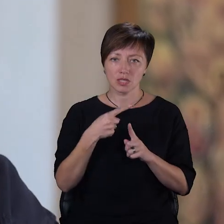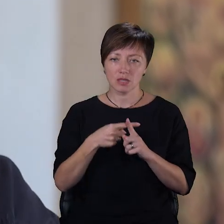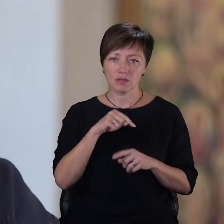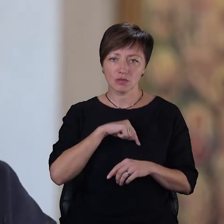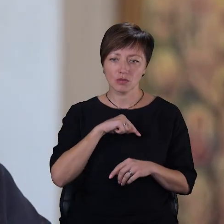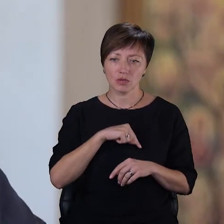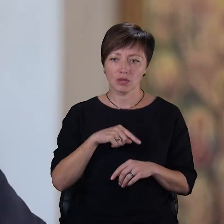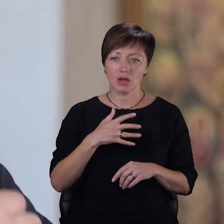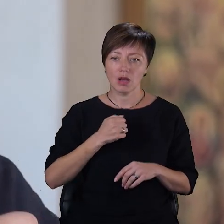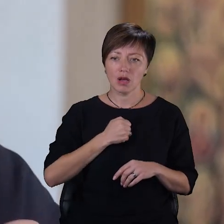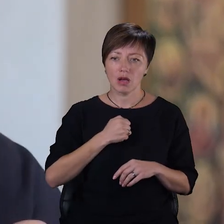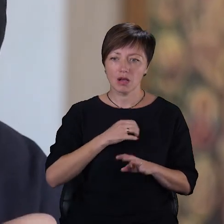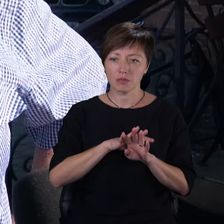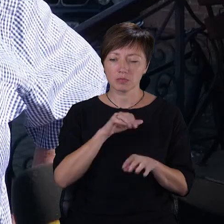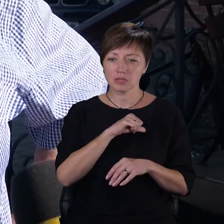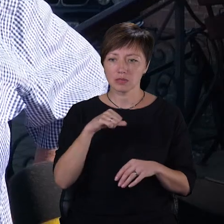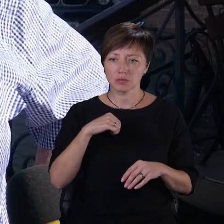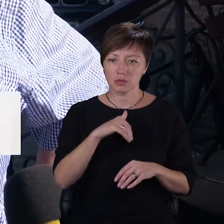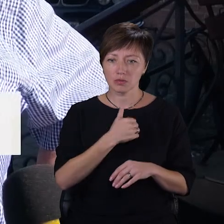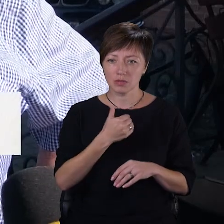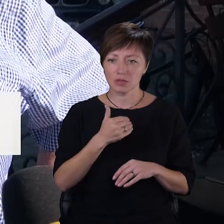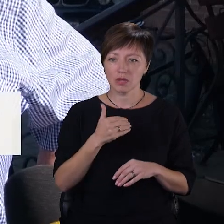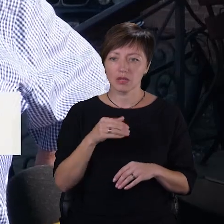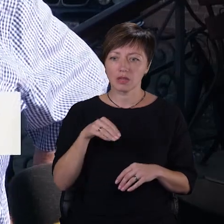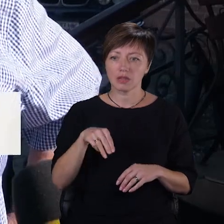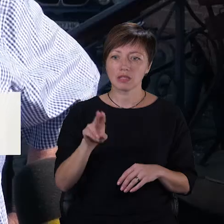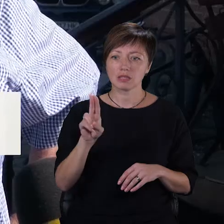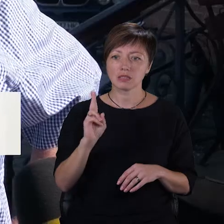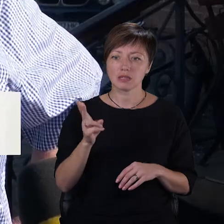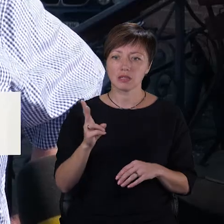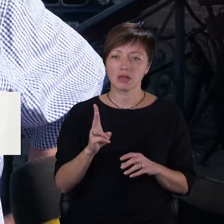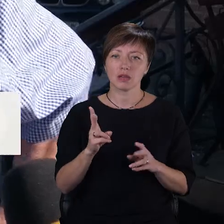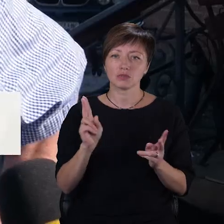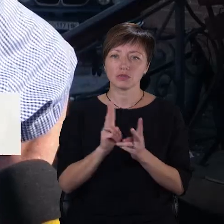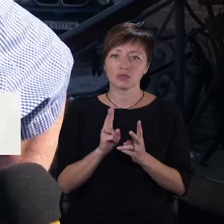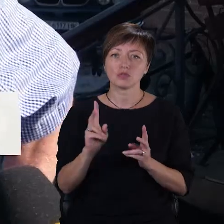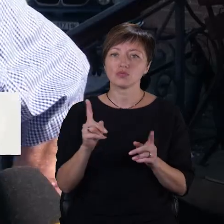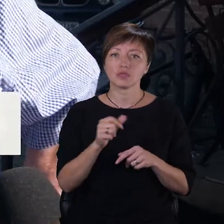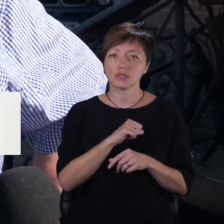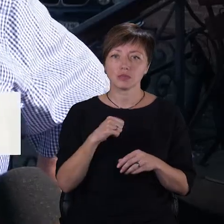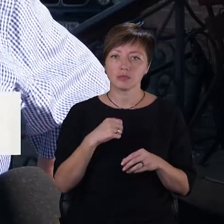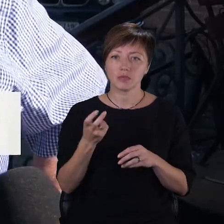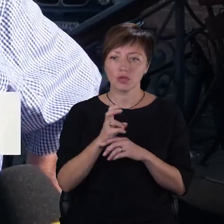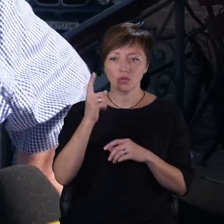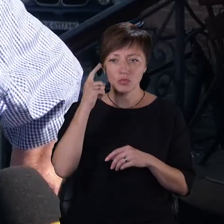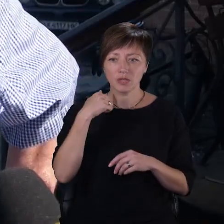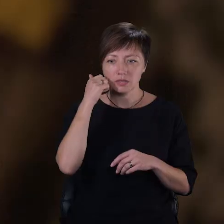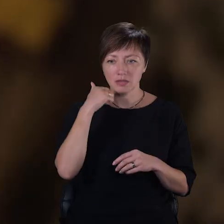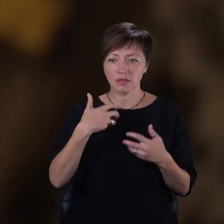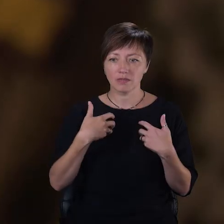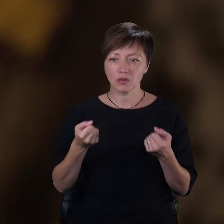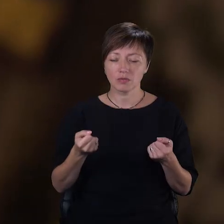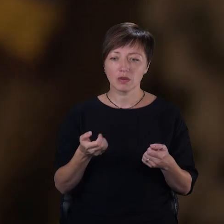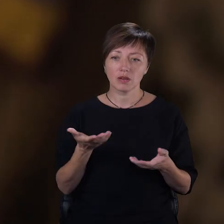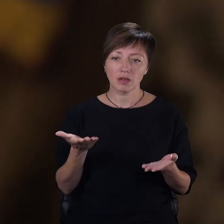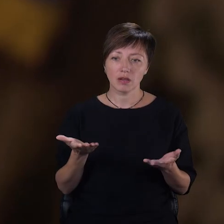армію він хотів сам йти, але ТЦК його зустріло, каже, чого ви самі не прийшли? Він каже, я думав, що я старий, мене не візьмуть.